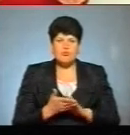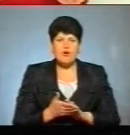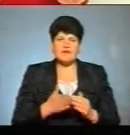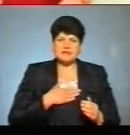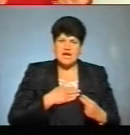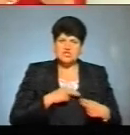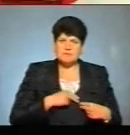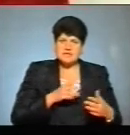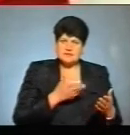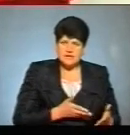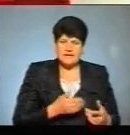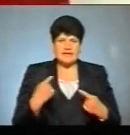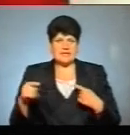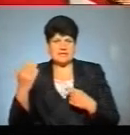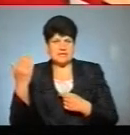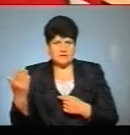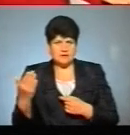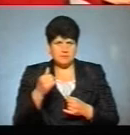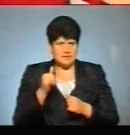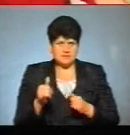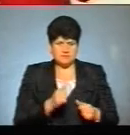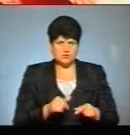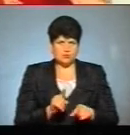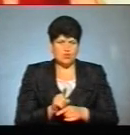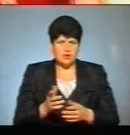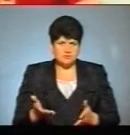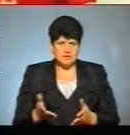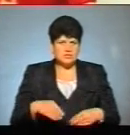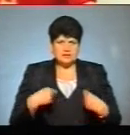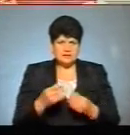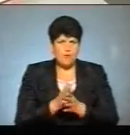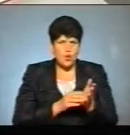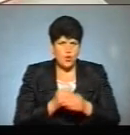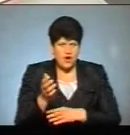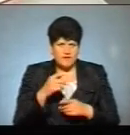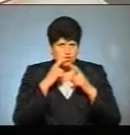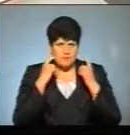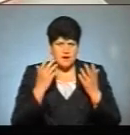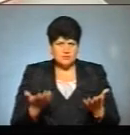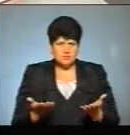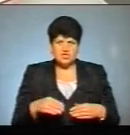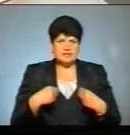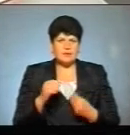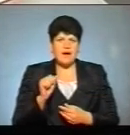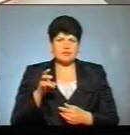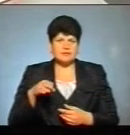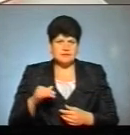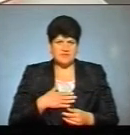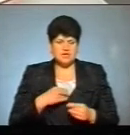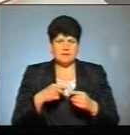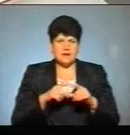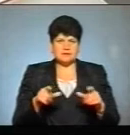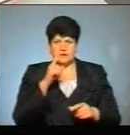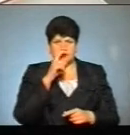їхні працівники? Ми що, не забезпечимо ті самі норми? Чи ми не дамо рукавичок і масок? Чи ми не дамо антисептик в наші магазини? Я